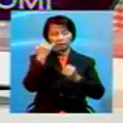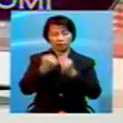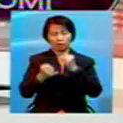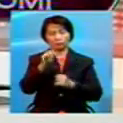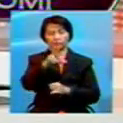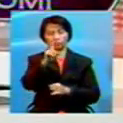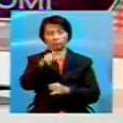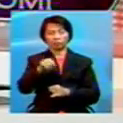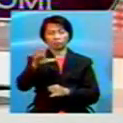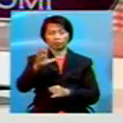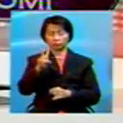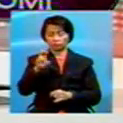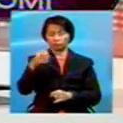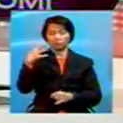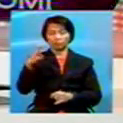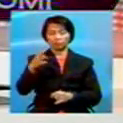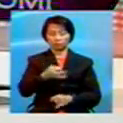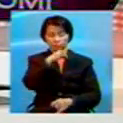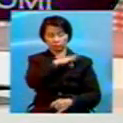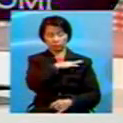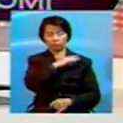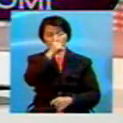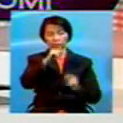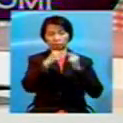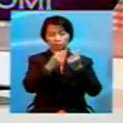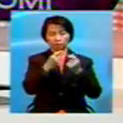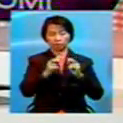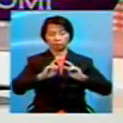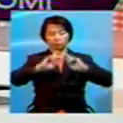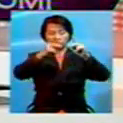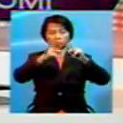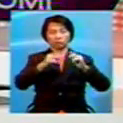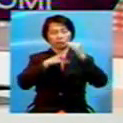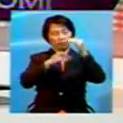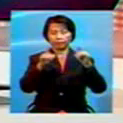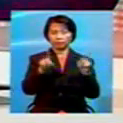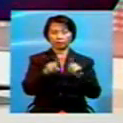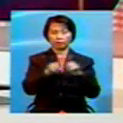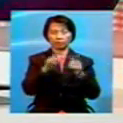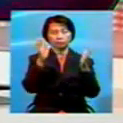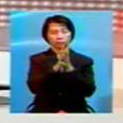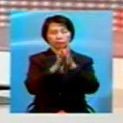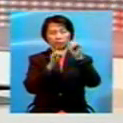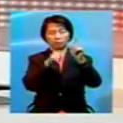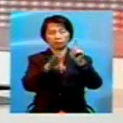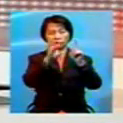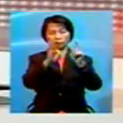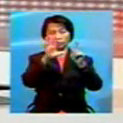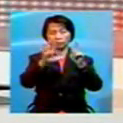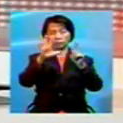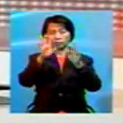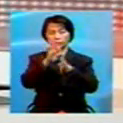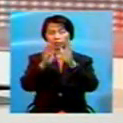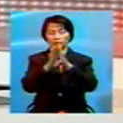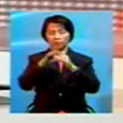31 Mei 2014 keuntungan operasi kumpulan turut meningkat pada tempoh sama menjadi 1.95